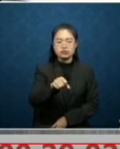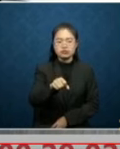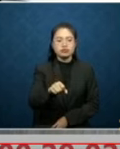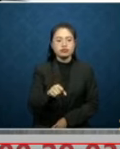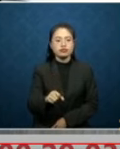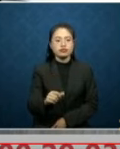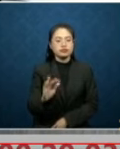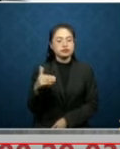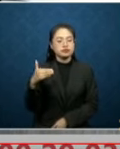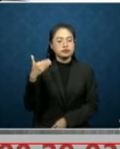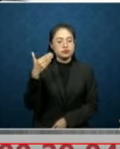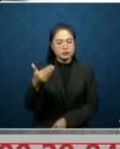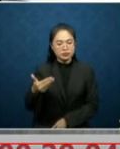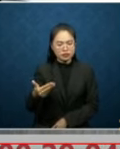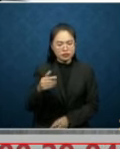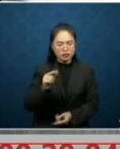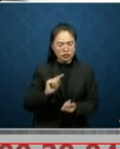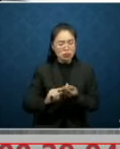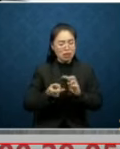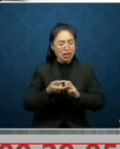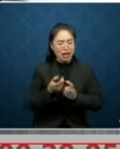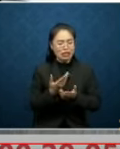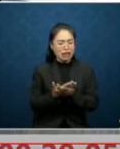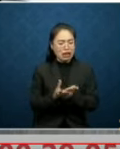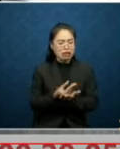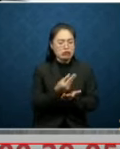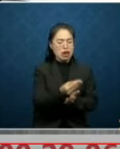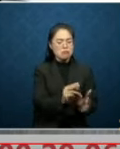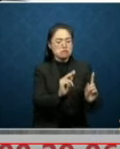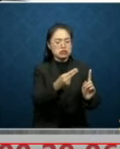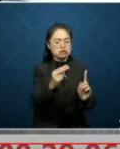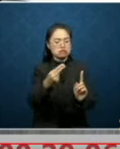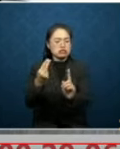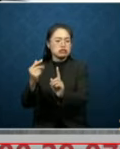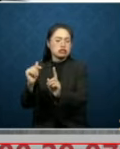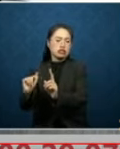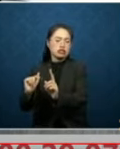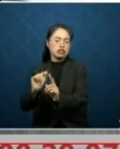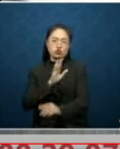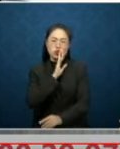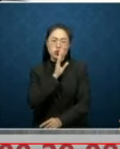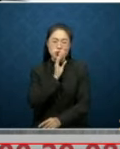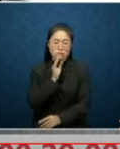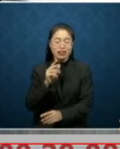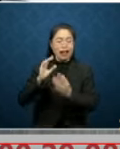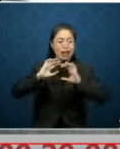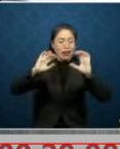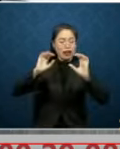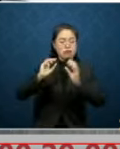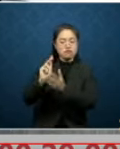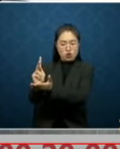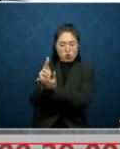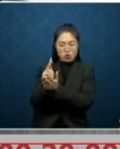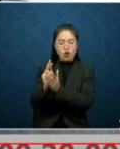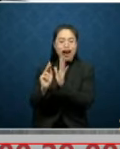ทีนี้ประเด็นความเสี่ยงแจกเงินเนี่ยนะครับดิจิตอลวอลเล็ตเนี่ยถ้าท่านกู้เงินมานะ500ล้านบาทน